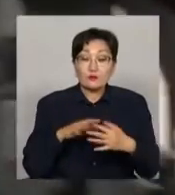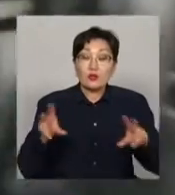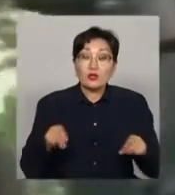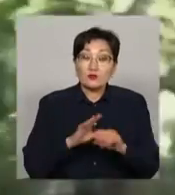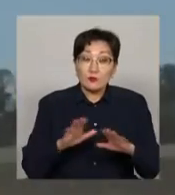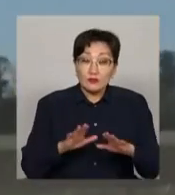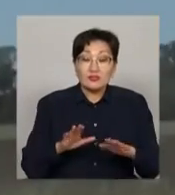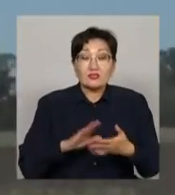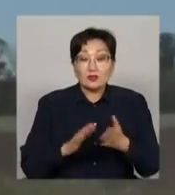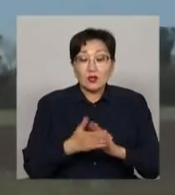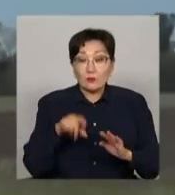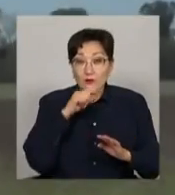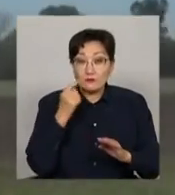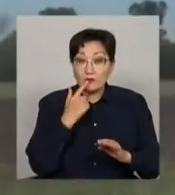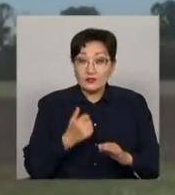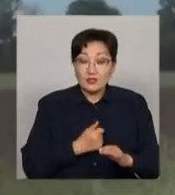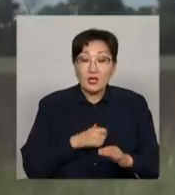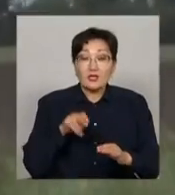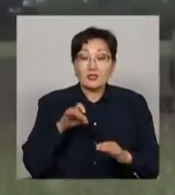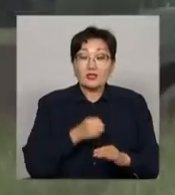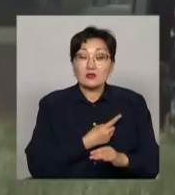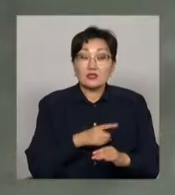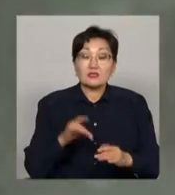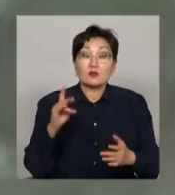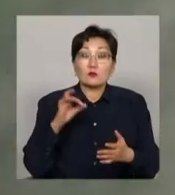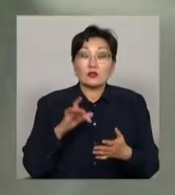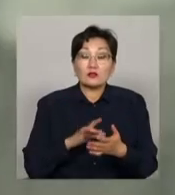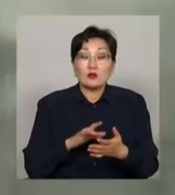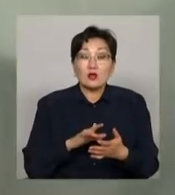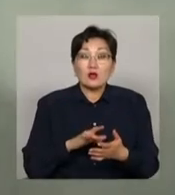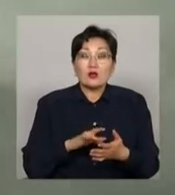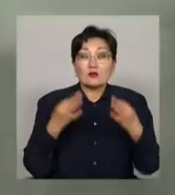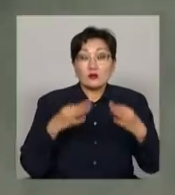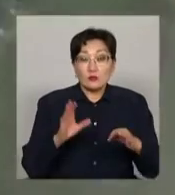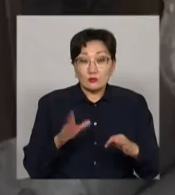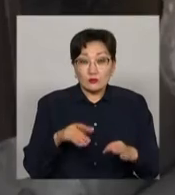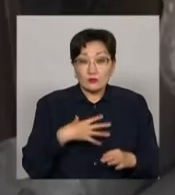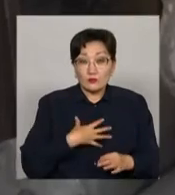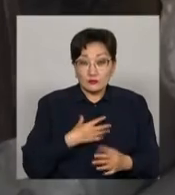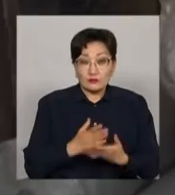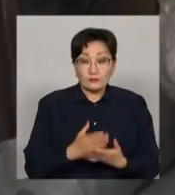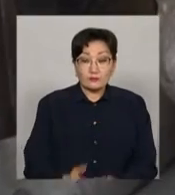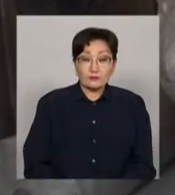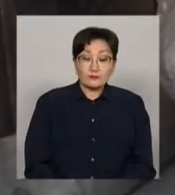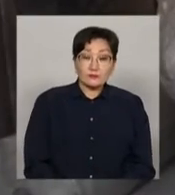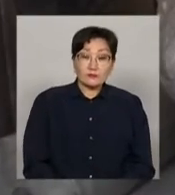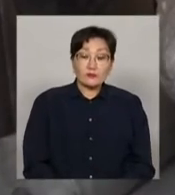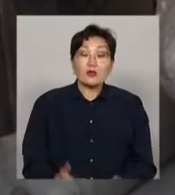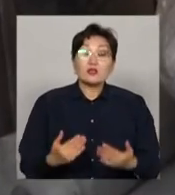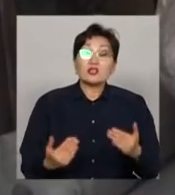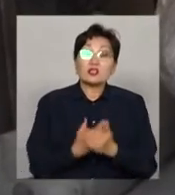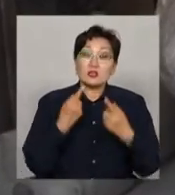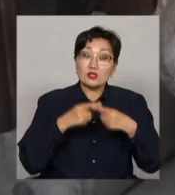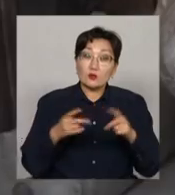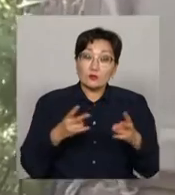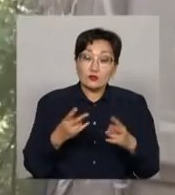сәтсіздікке ұшырасақ, онда ресейлік әскерге Одесса мен ел астанасына жол ашылады деп алаңдап отыр. Да, нам нужна такая техника. Бізге жаңа